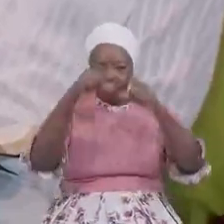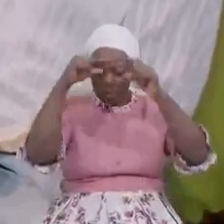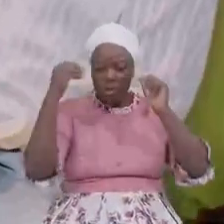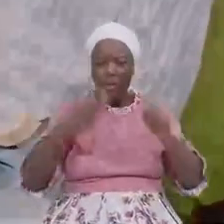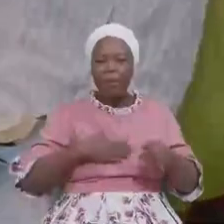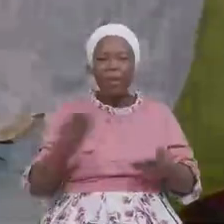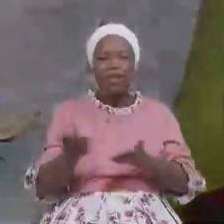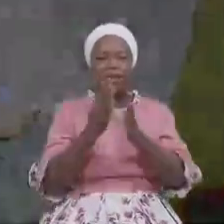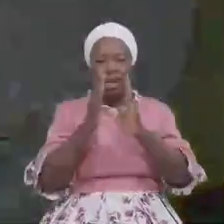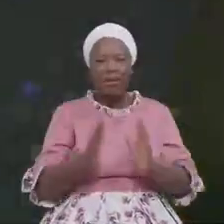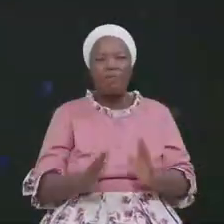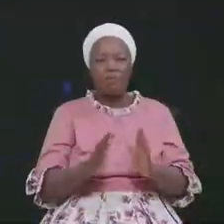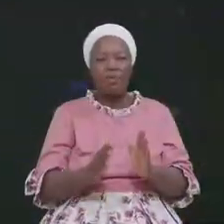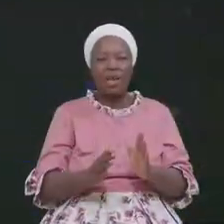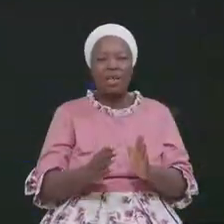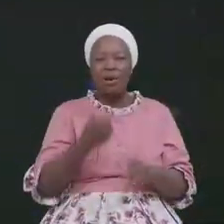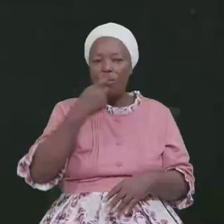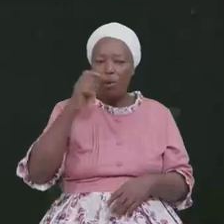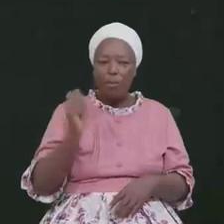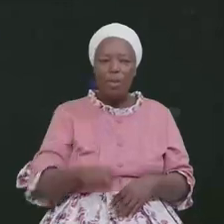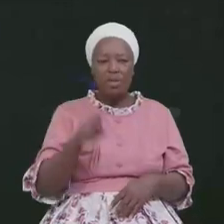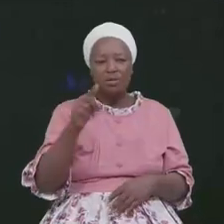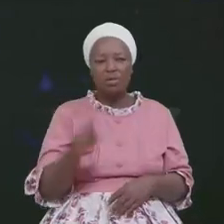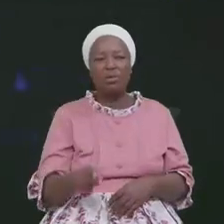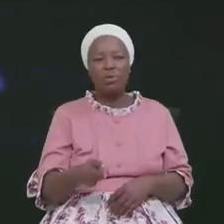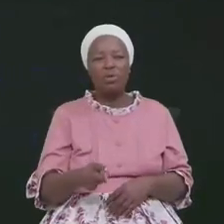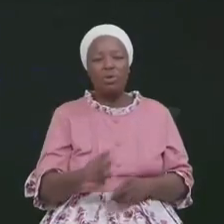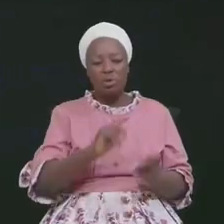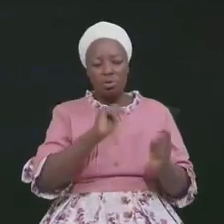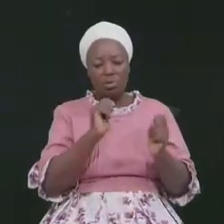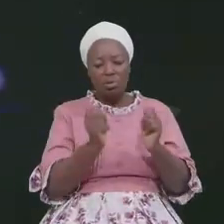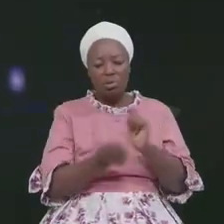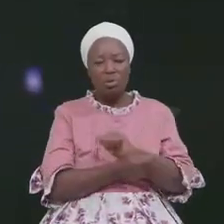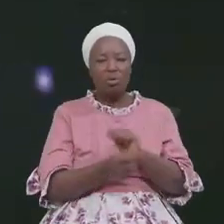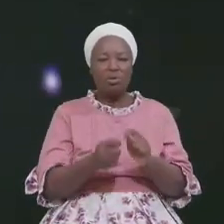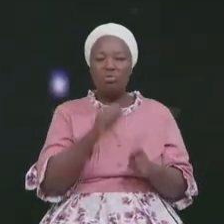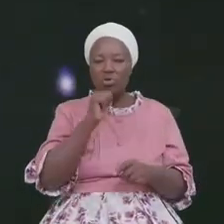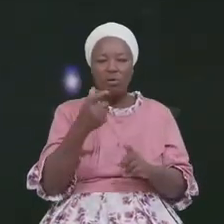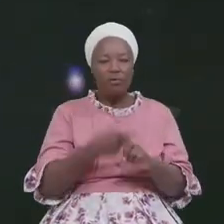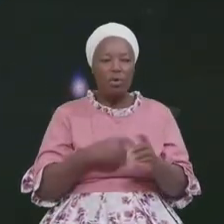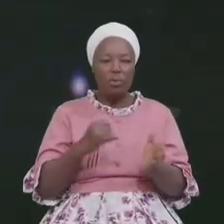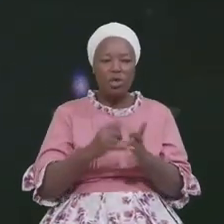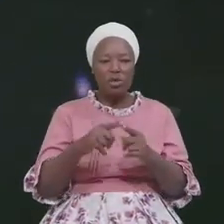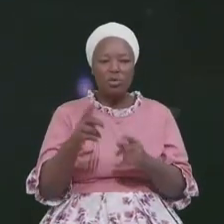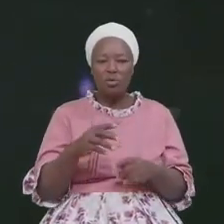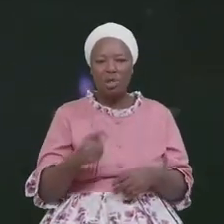t'a prescrite, ne t'en détourne ni à droite ni à gauche,